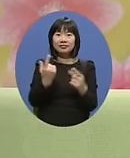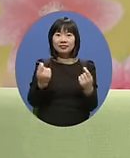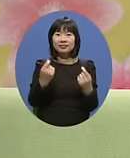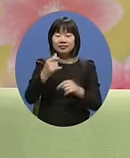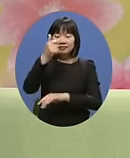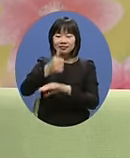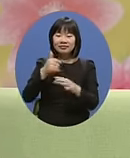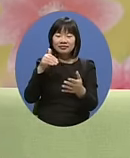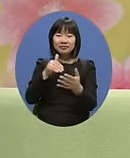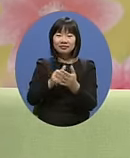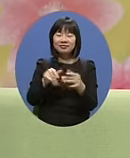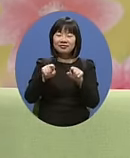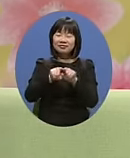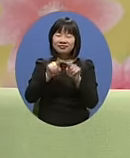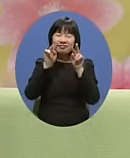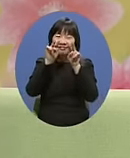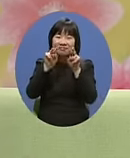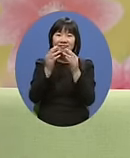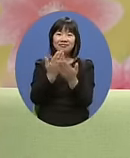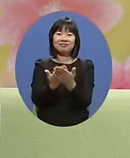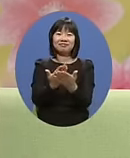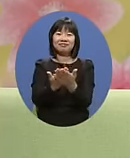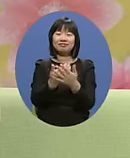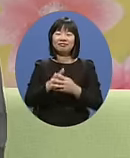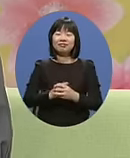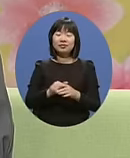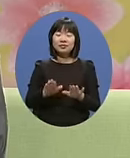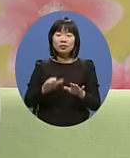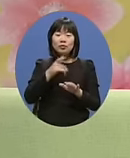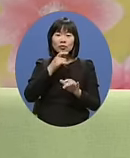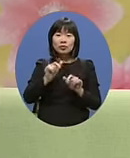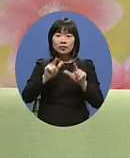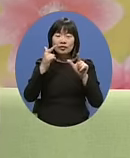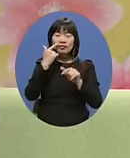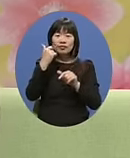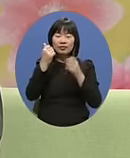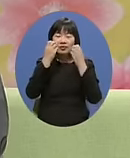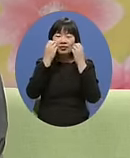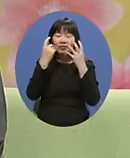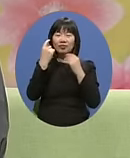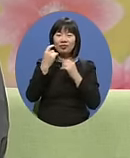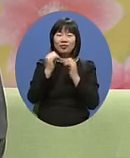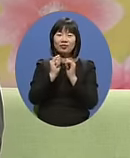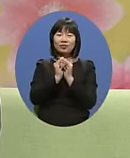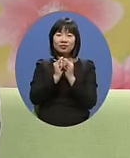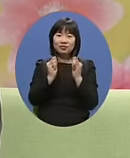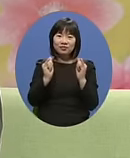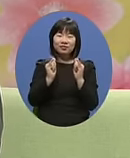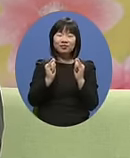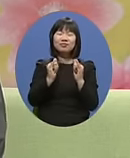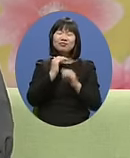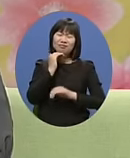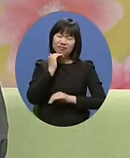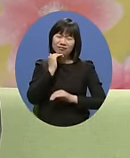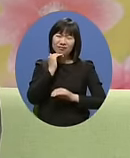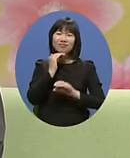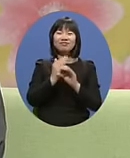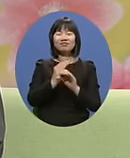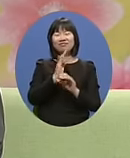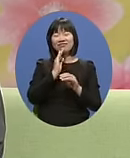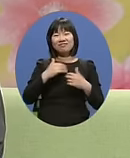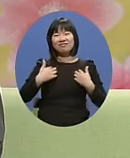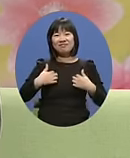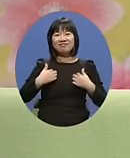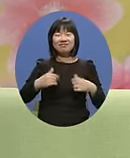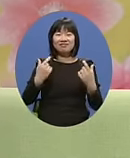함께해 주시기를 바랍니다. 아, 오늘 수요일인데요. 오늘 수요일에 아빠 새로운 얼굴이 스튜디오에서 기다리고 있습니다. 여러분 진짜 반가워하실